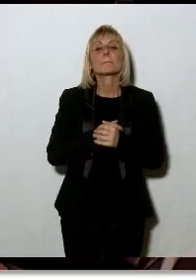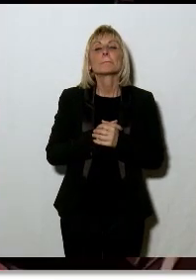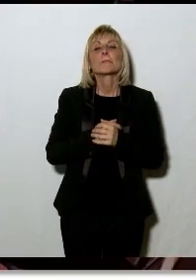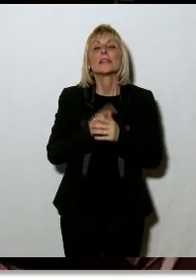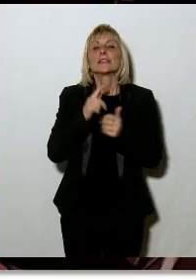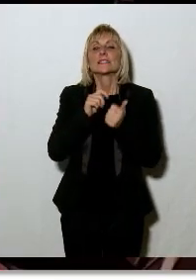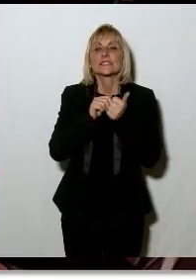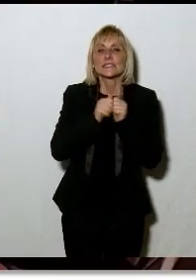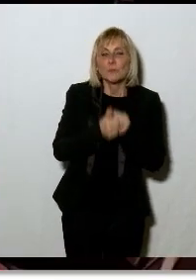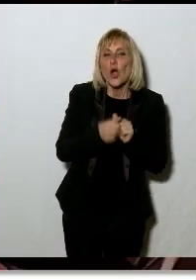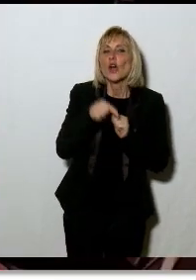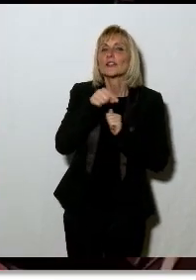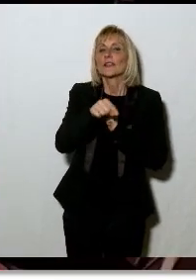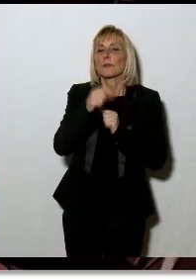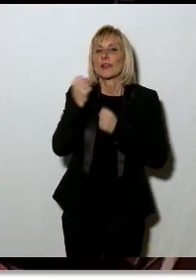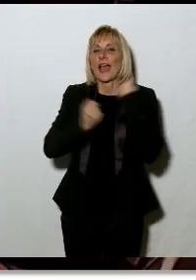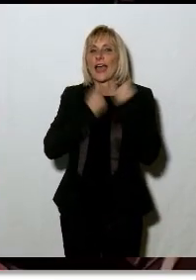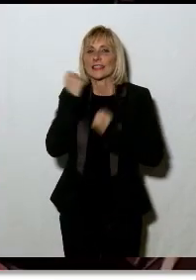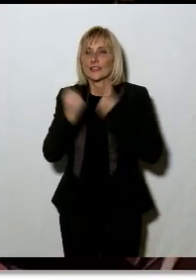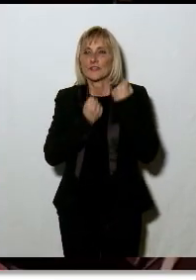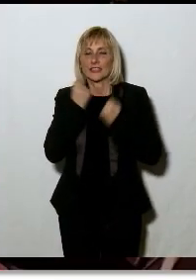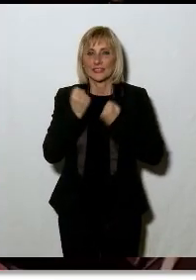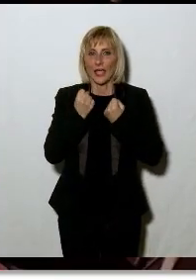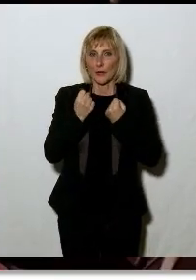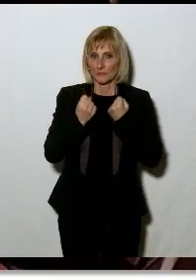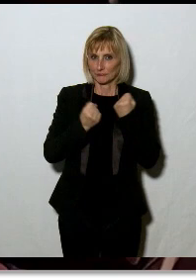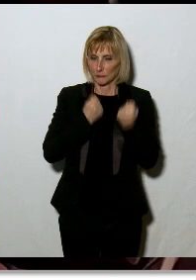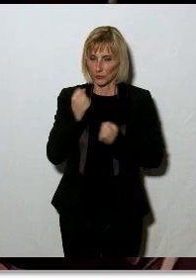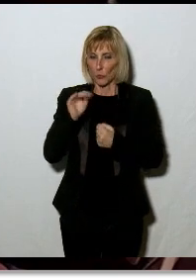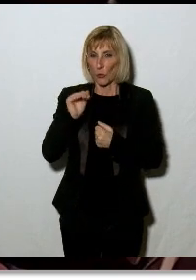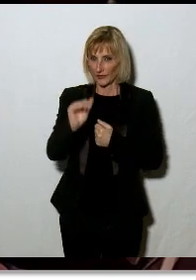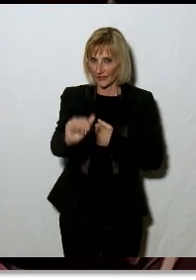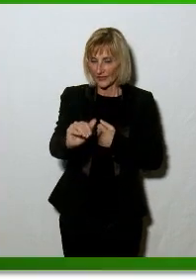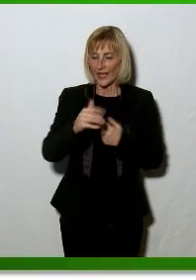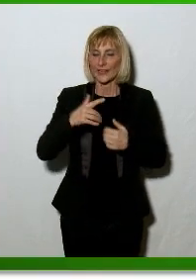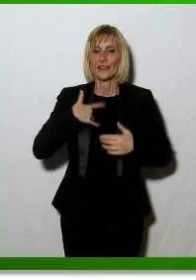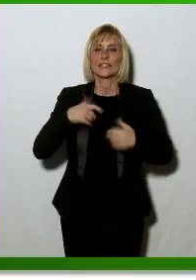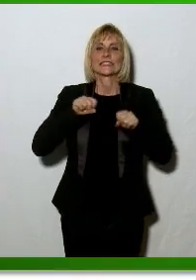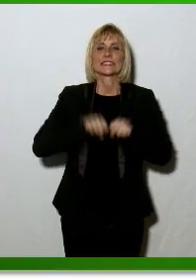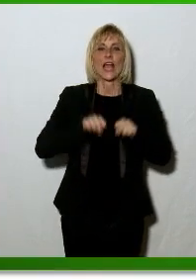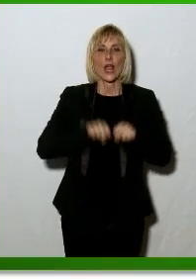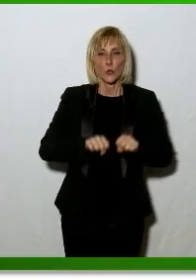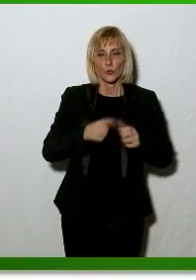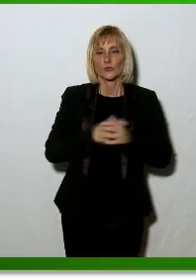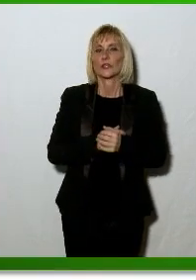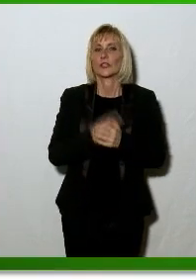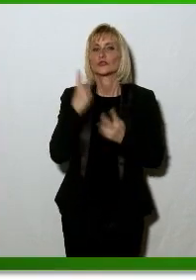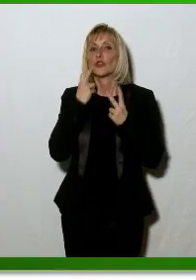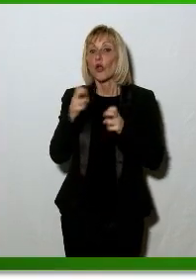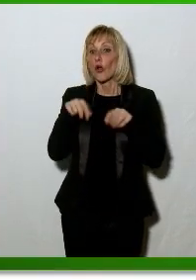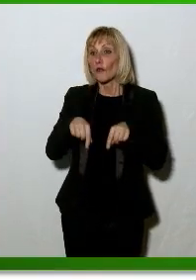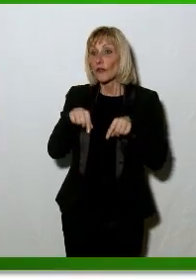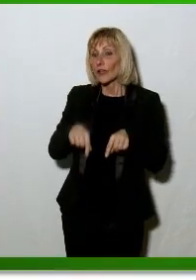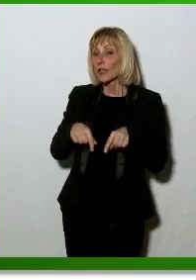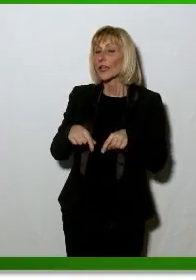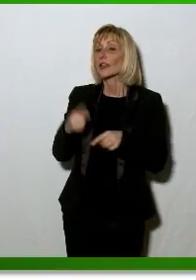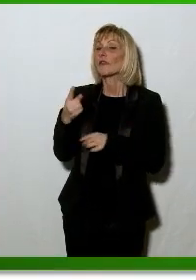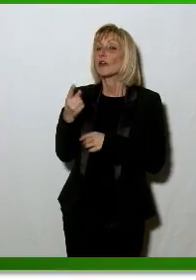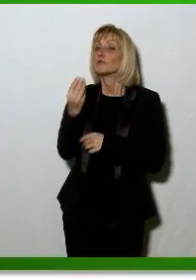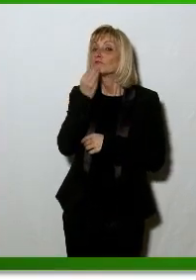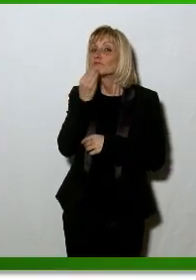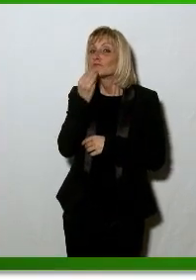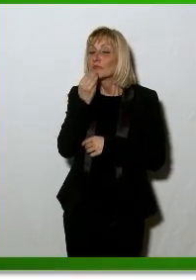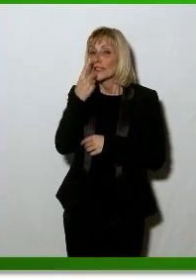sport Anche semplicemente l'attività motoria quotidiana è salute e troveremo qua vicino una buonissima